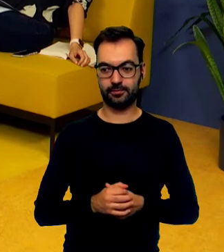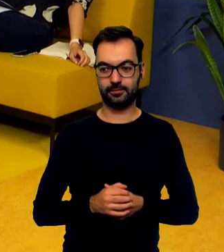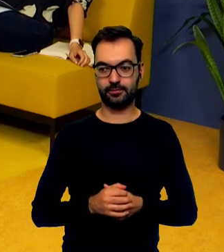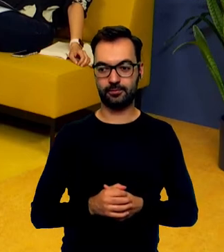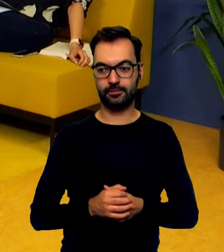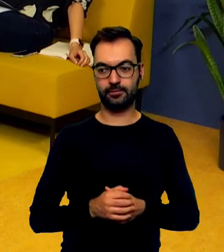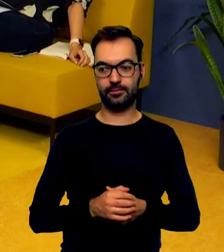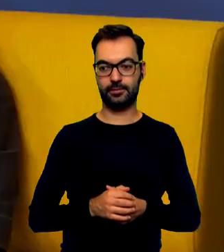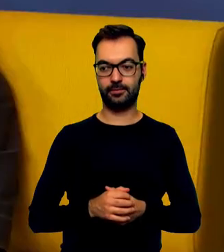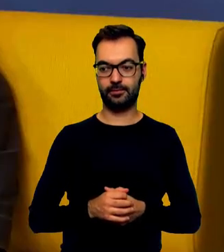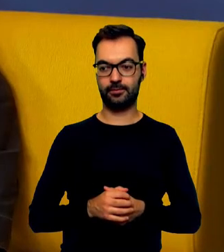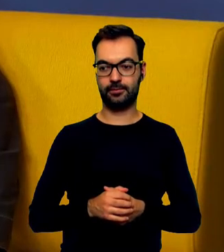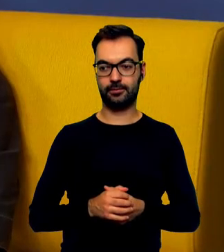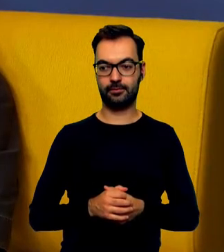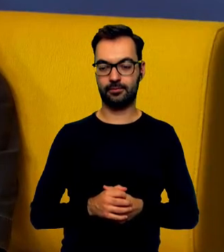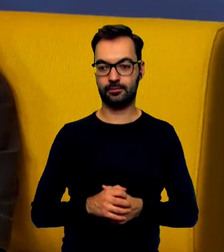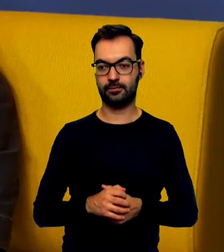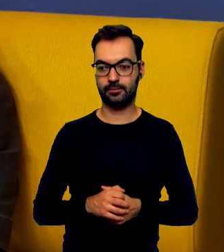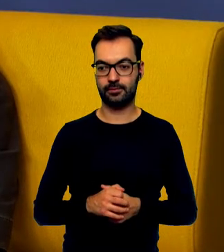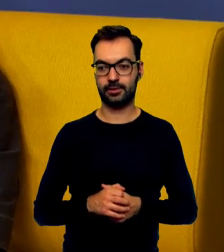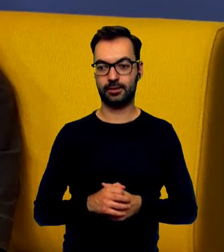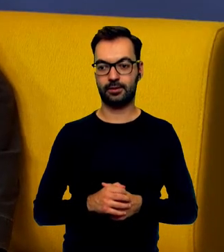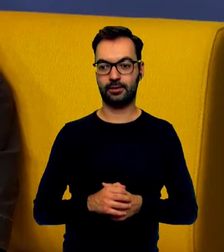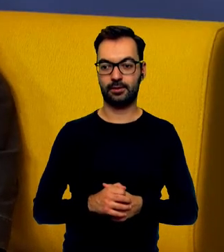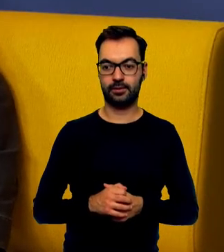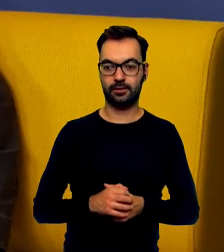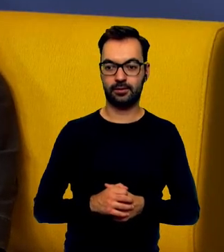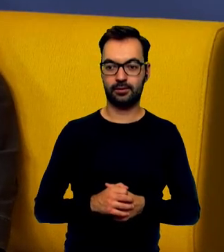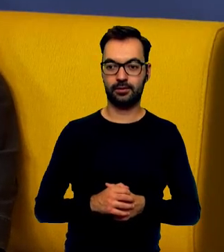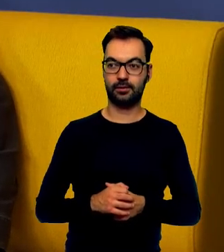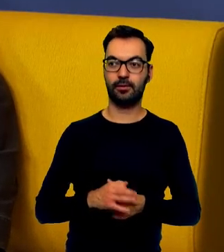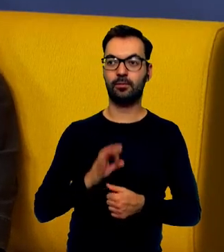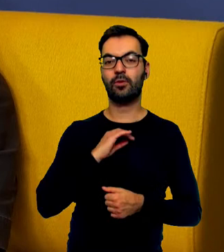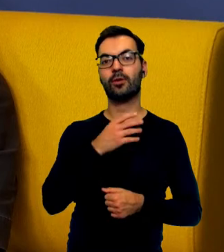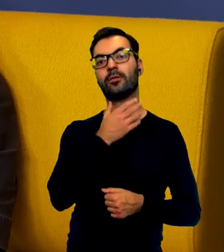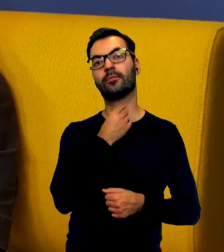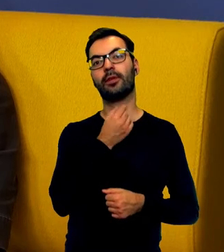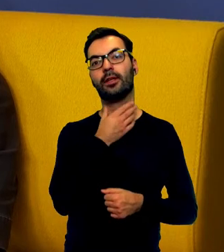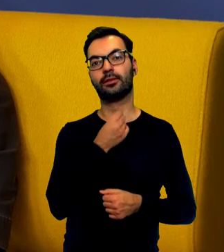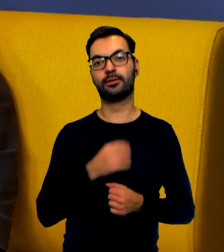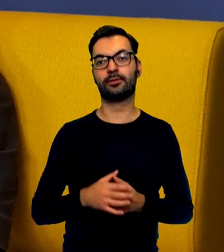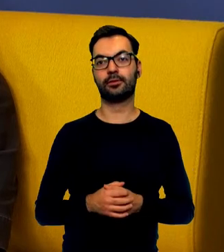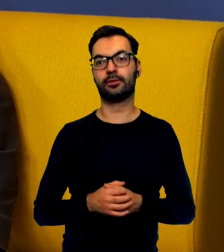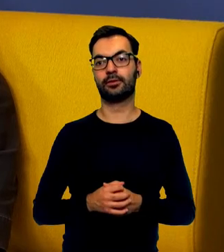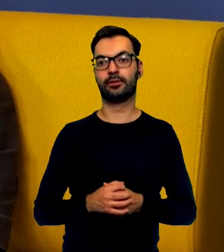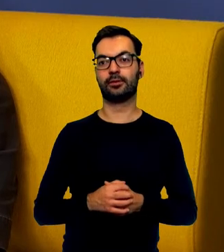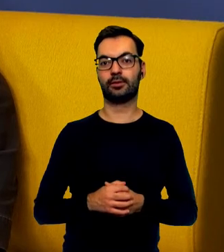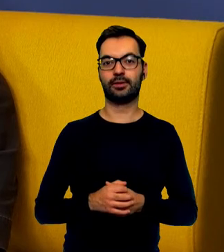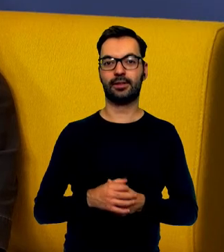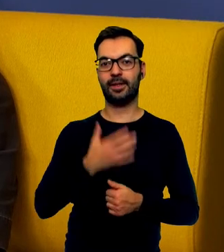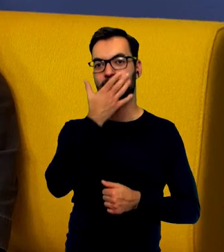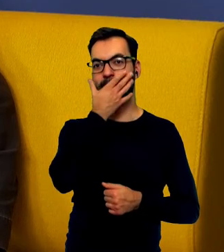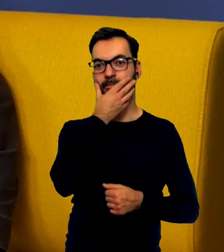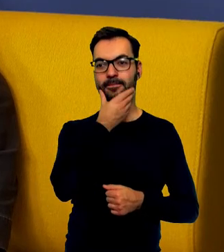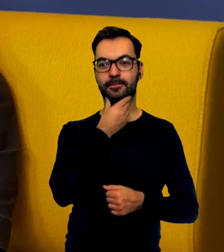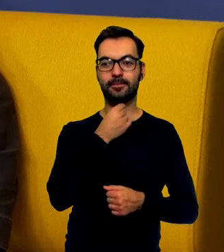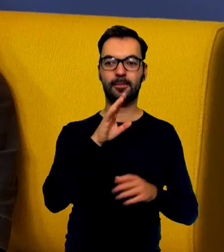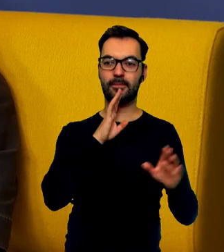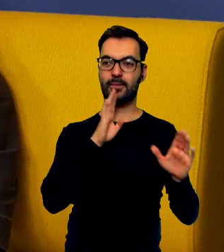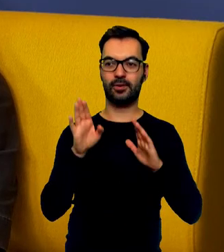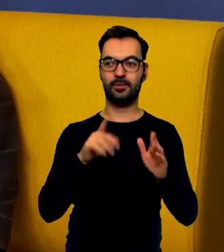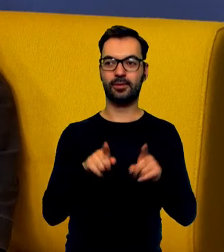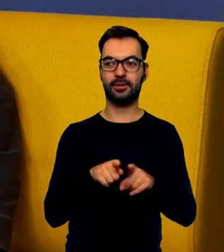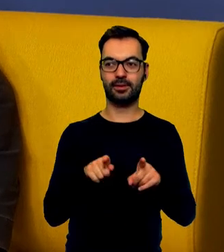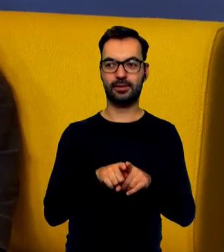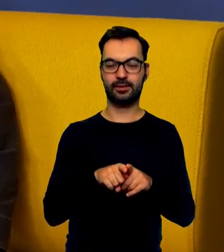pewno. No, skądinąd mam wrażenie, że mój pies, jeśli chodzi o aparycję, wykazuje pewne